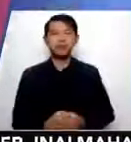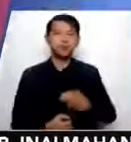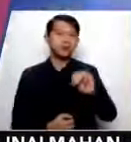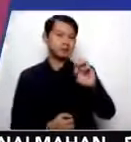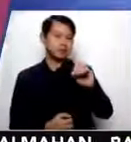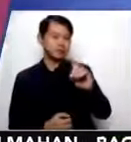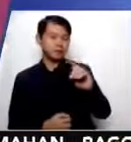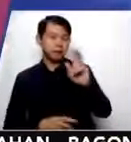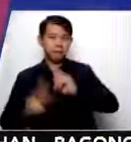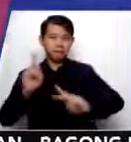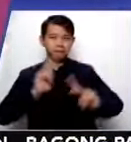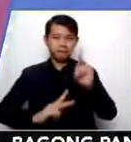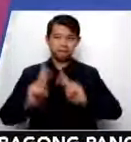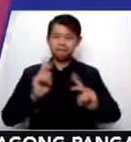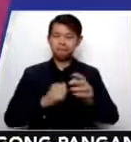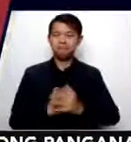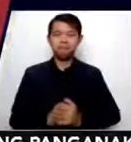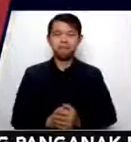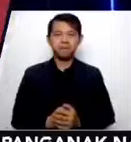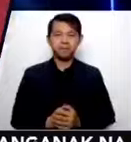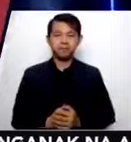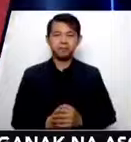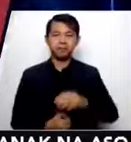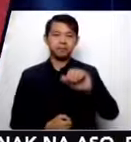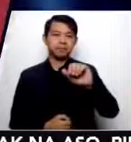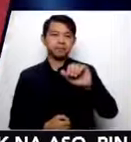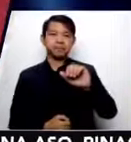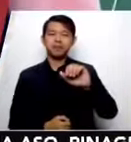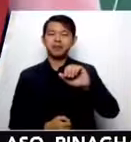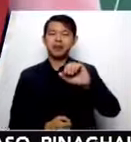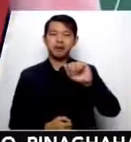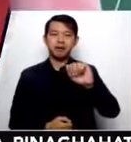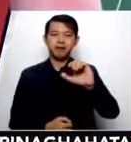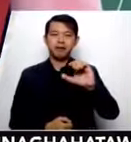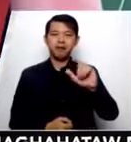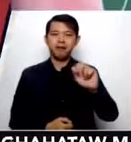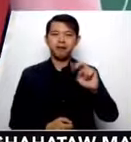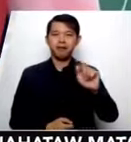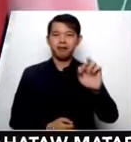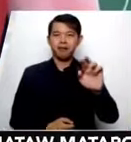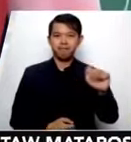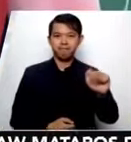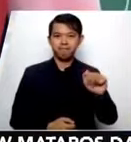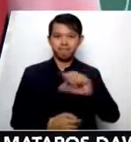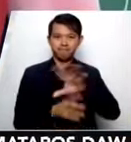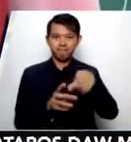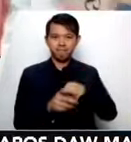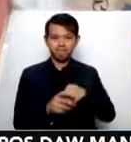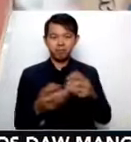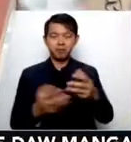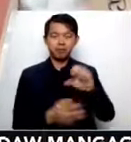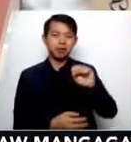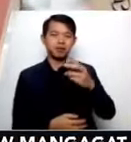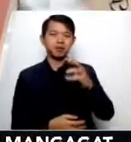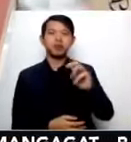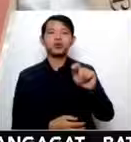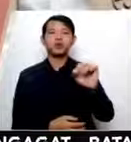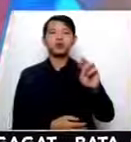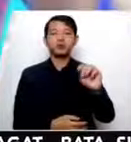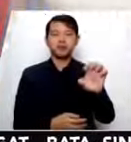Guesting Kaylin Alcantara sa It's Showtime, Trending. Sinila panunukso sa kanya sa host na si Darren